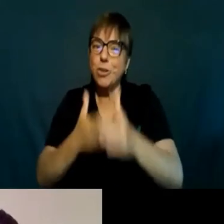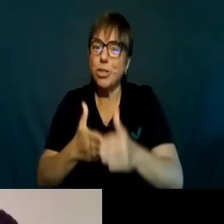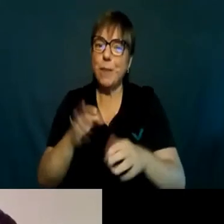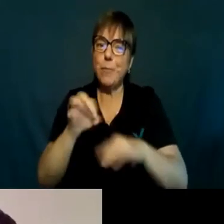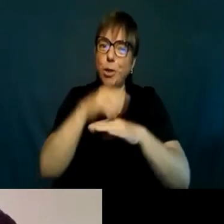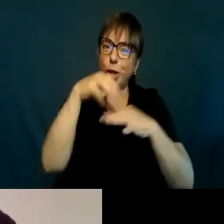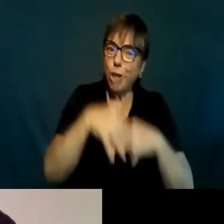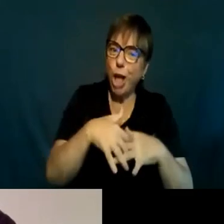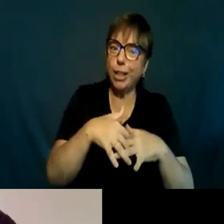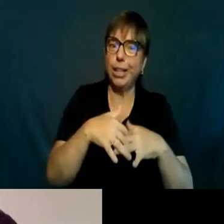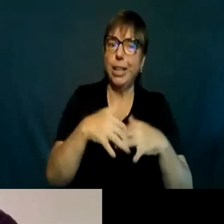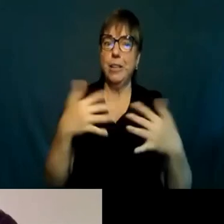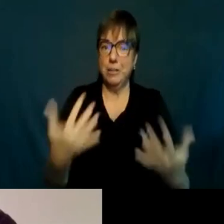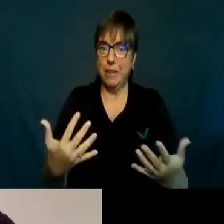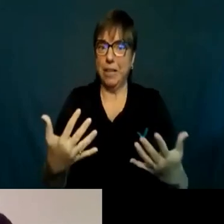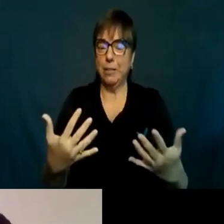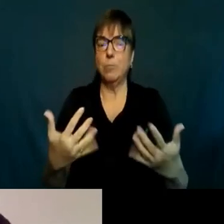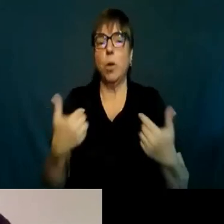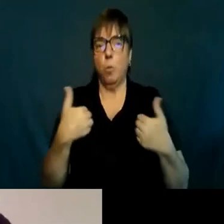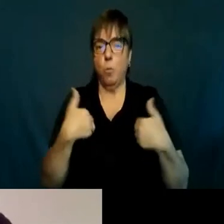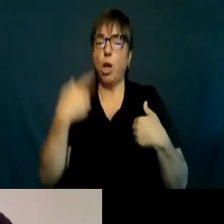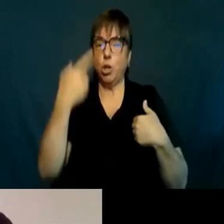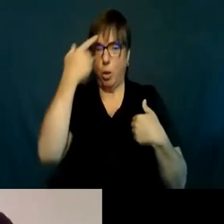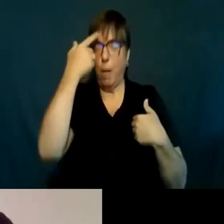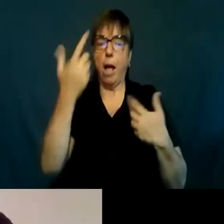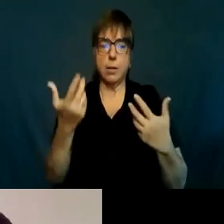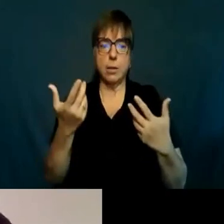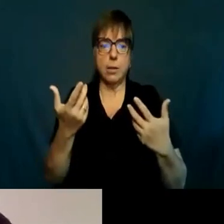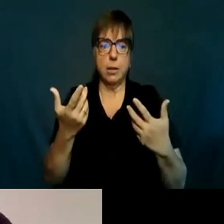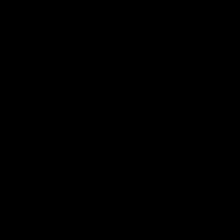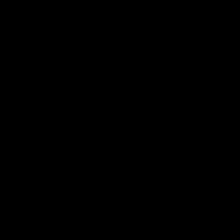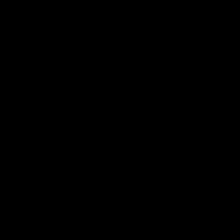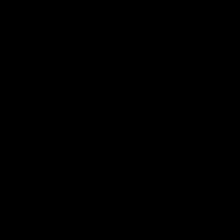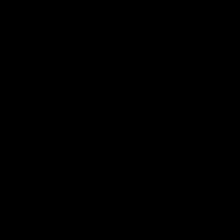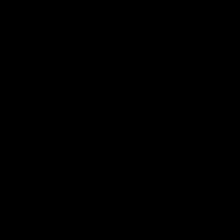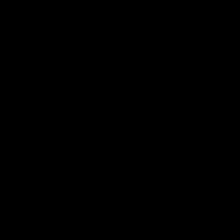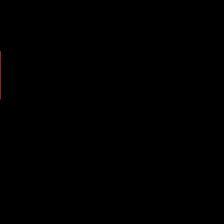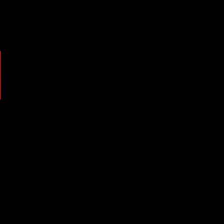je le reçois comme invitation à regagner ce santé commun qu'on avait avant.